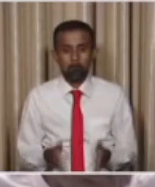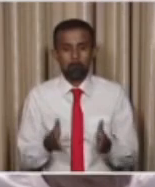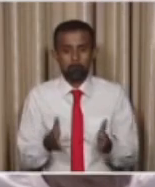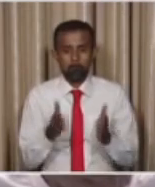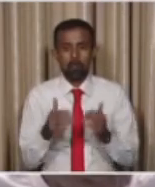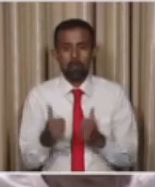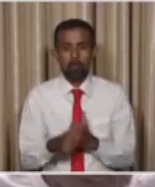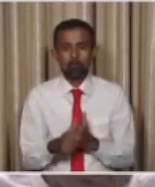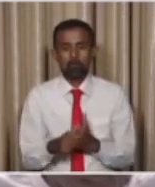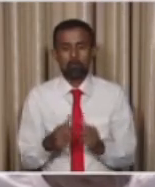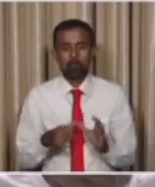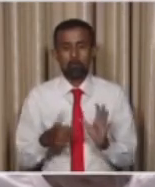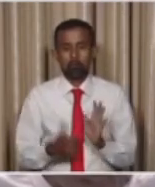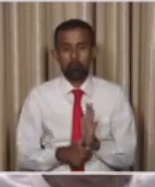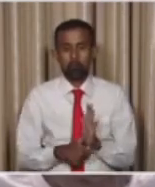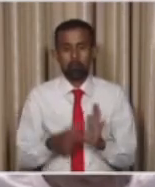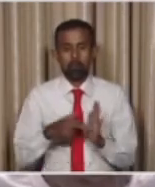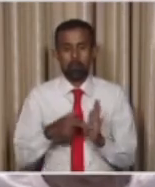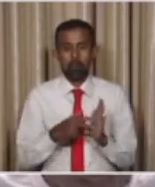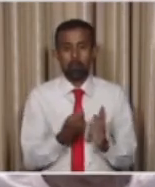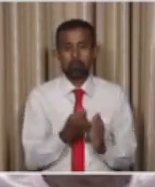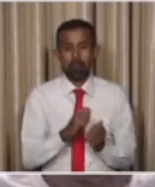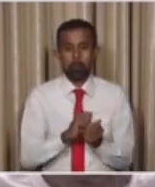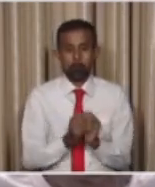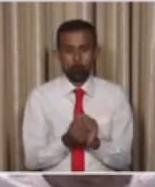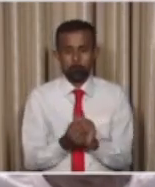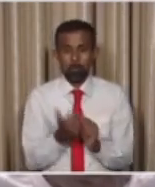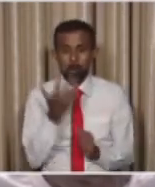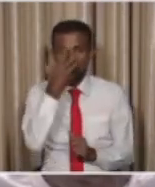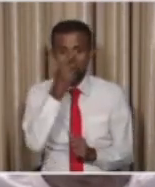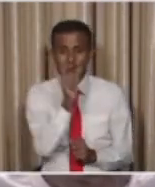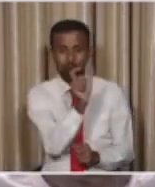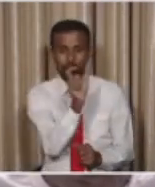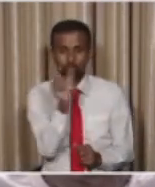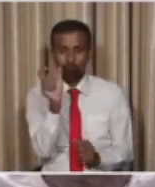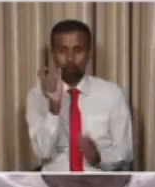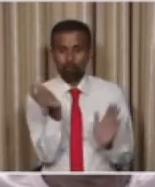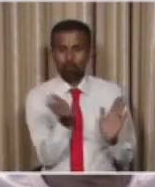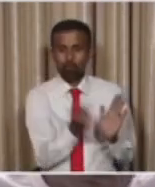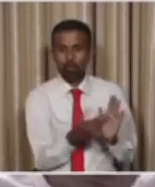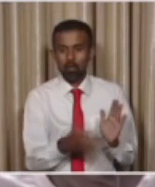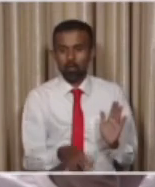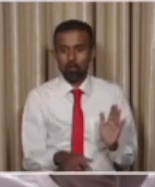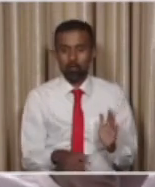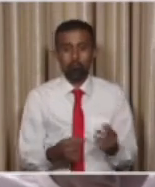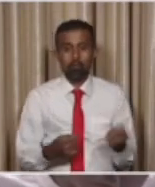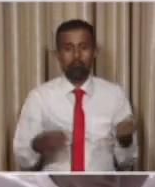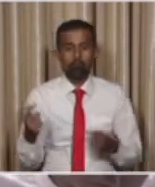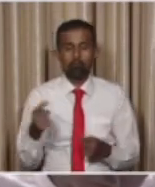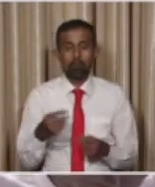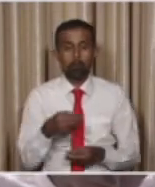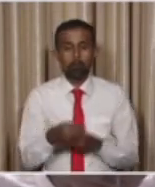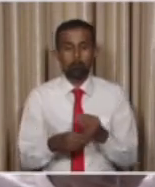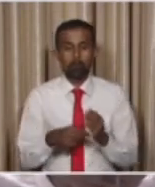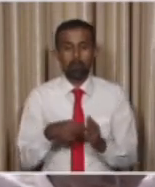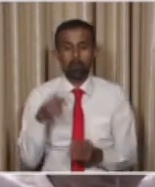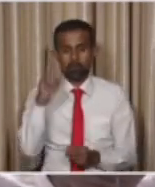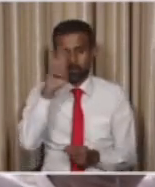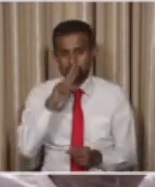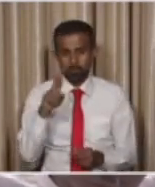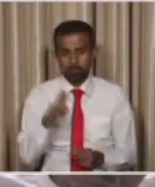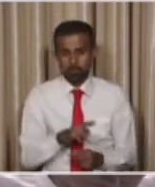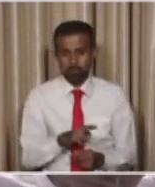තමයි මේ පනතත් තුළ ආර්ථික ප්‍රතිසංස්කරණය කියලා ලස්සන වචන වලින් ගේන්න හදන්නේ. දැන් මේ විකුණන්න ඉන්න ආයතන ටික ශ්‍රී ලංකා ටෙලිකොම්